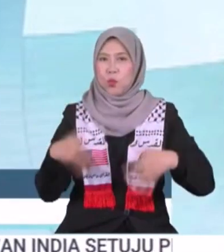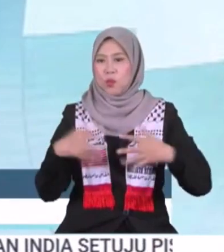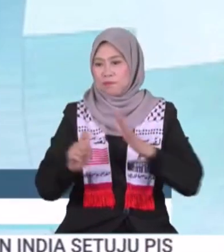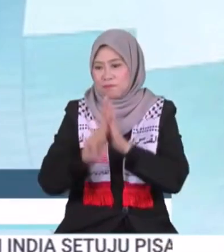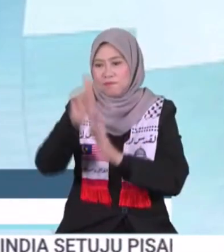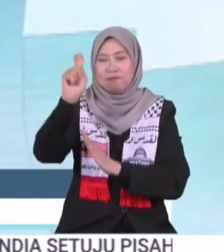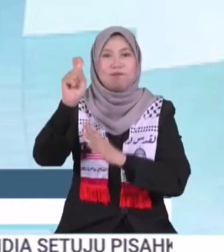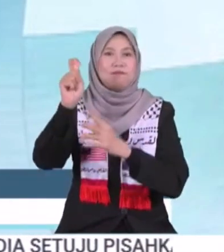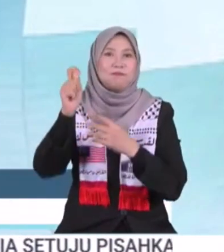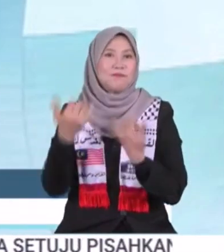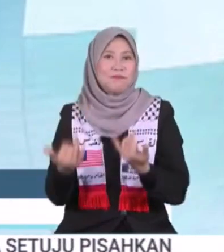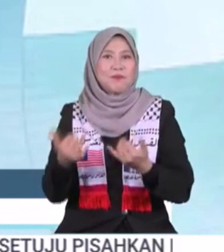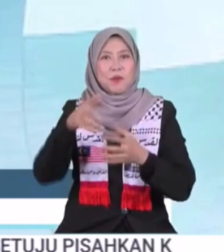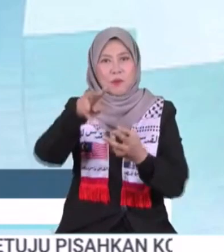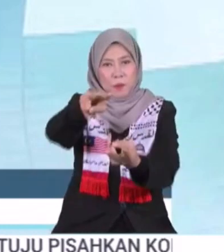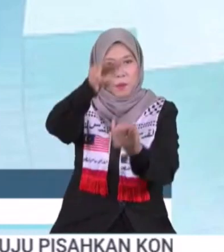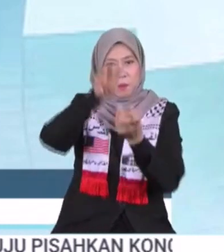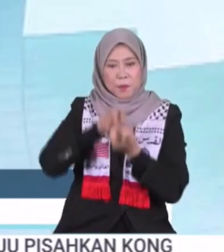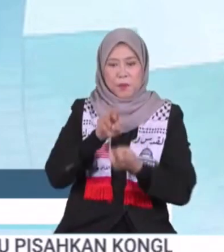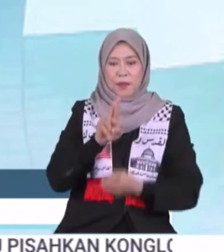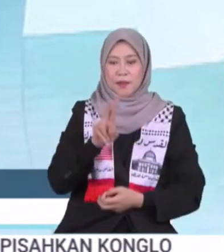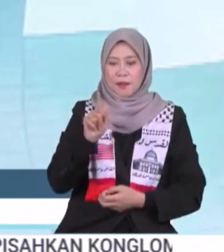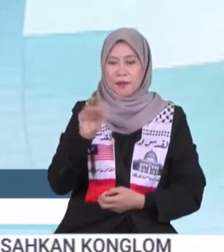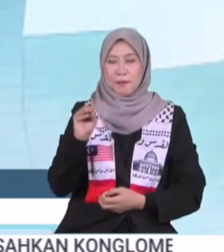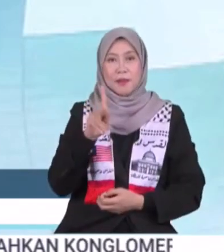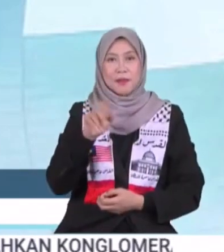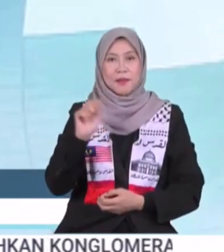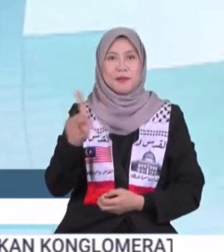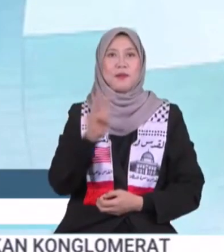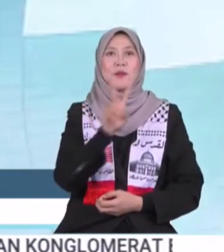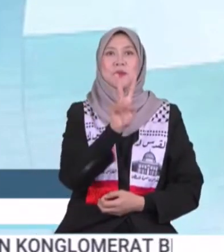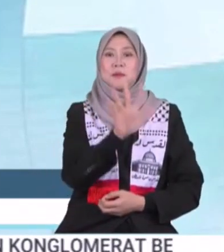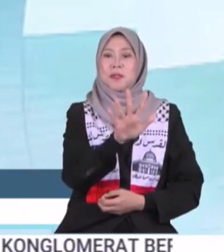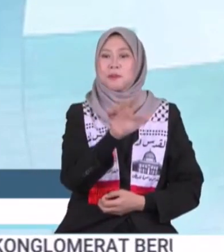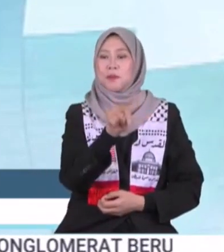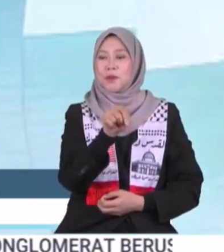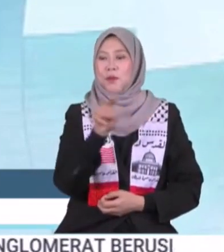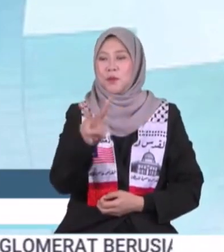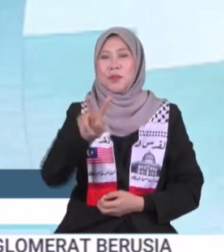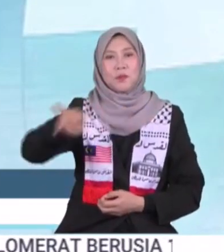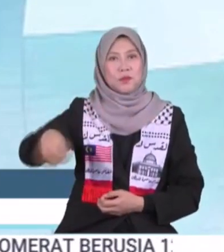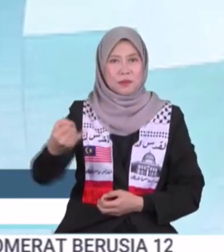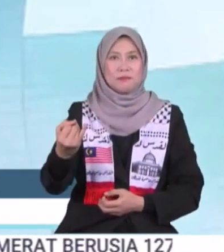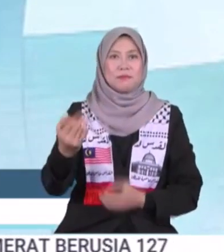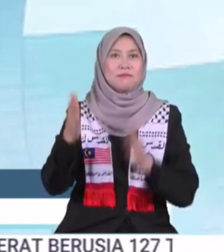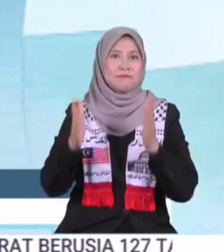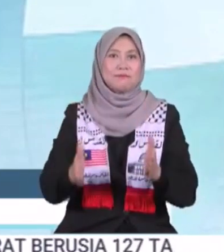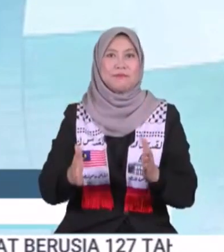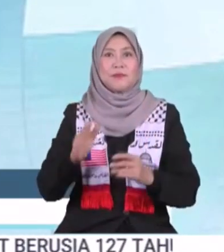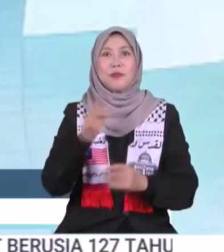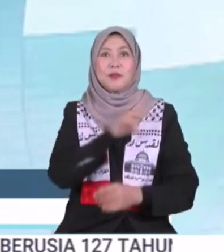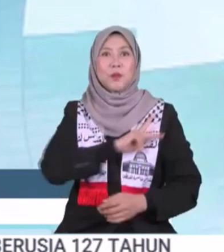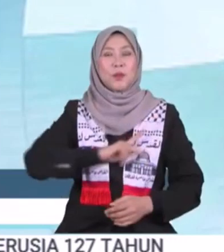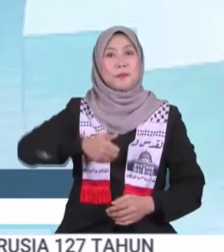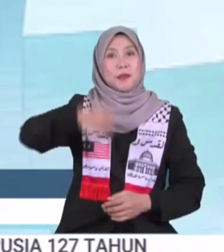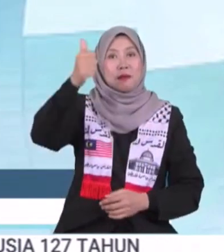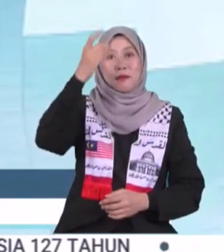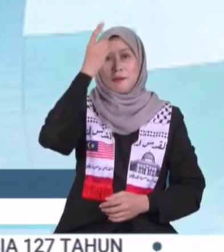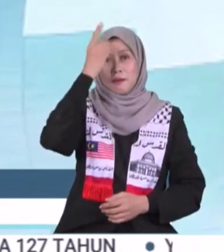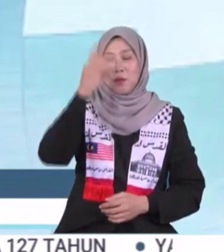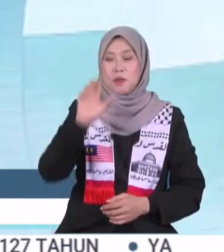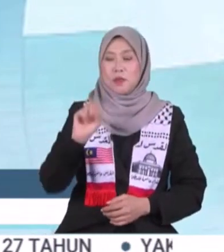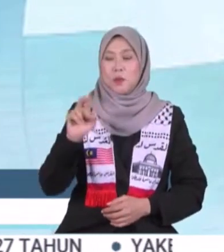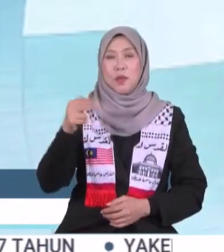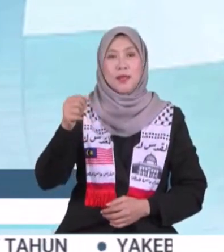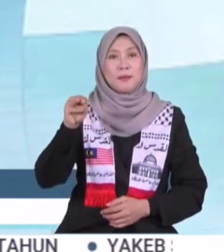itu. Jumlah memuat turun RTM Klik pula mencapai 5.2 juta. Jelas Ketua Pengarah Penyiaran Datuk Suhaimi Sulaiman, Radio